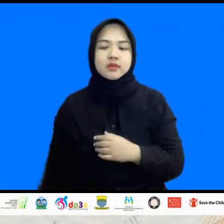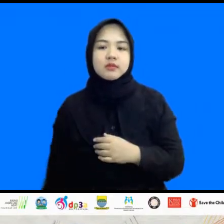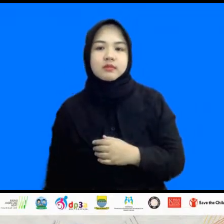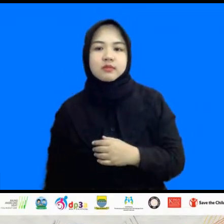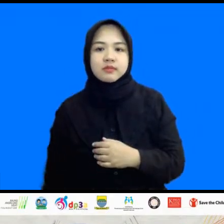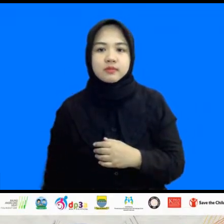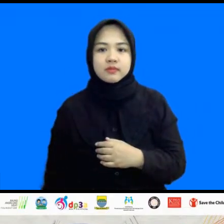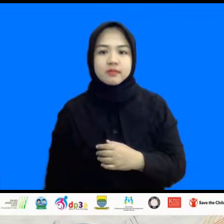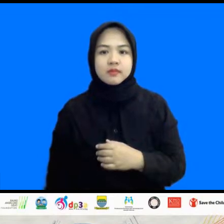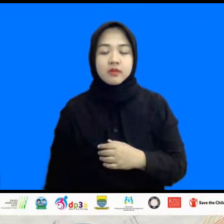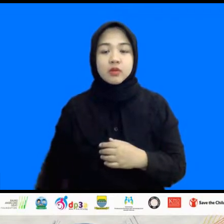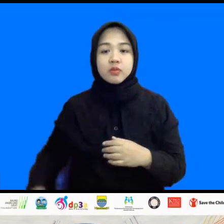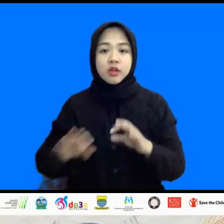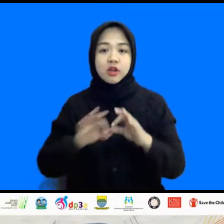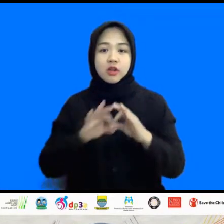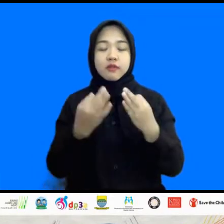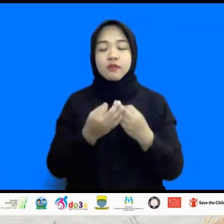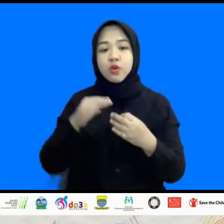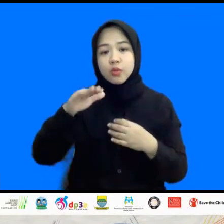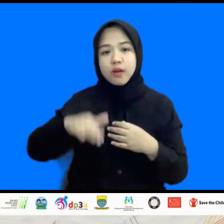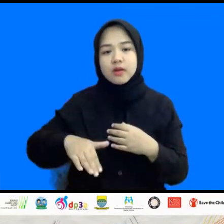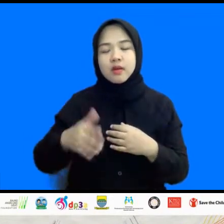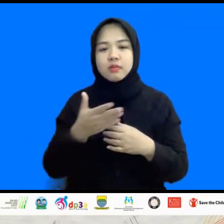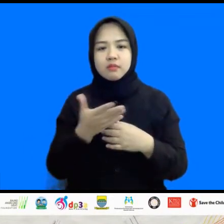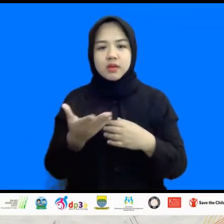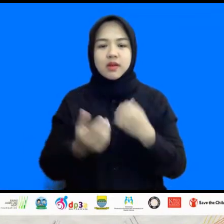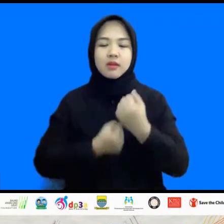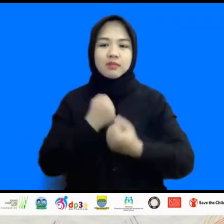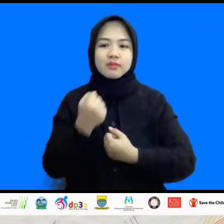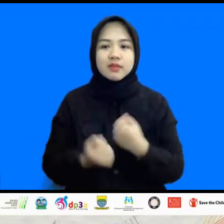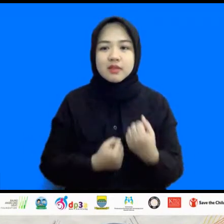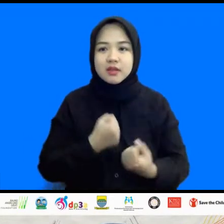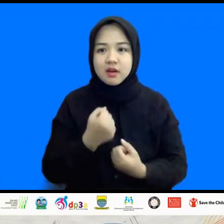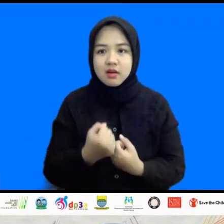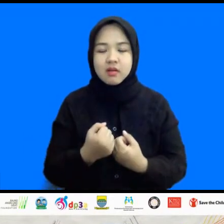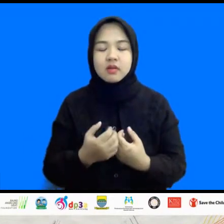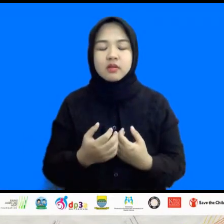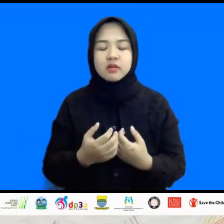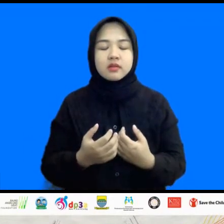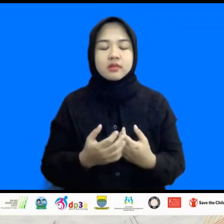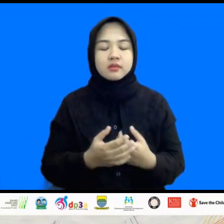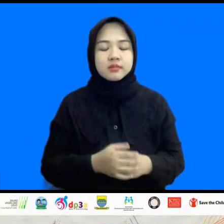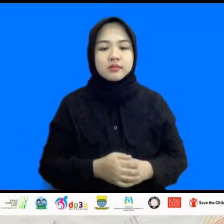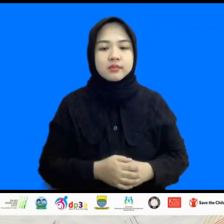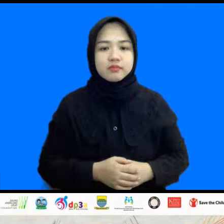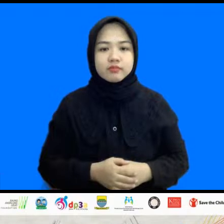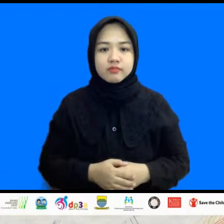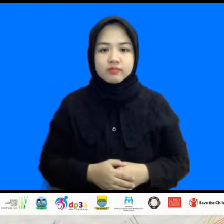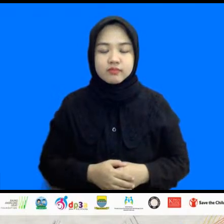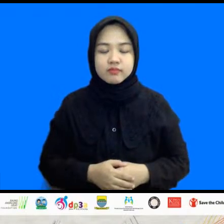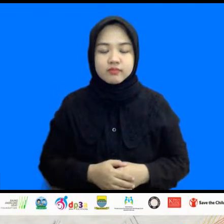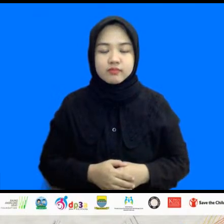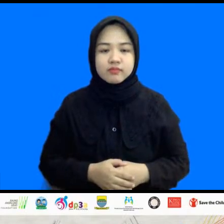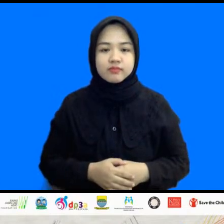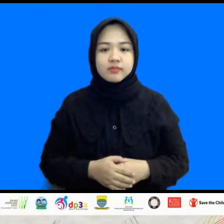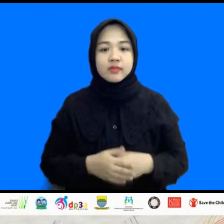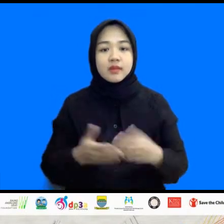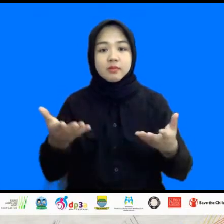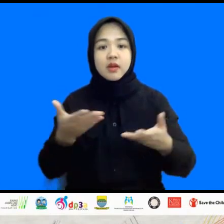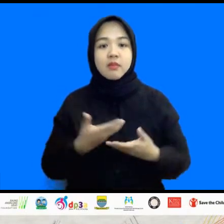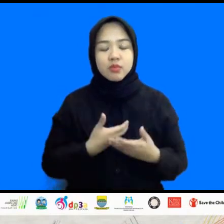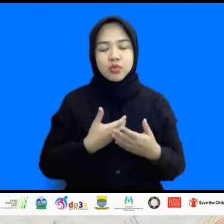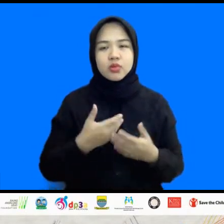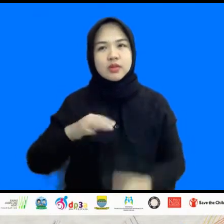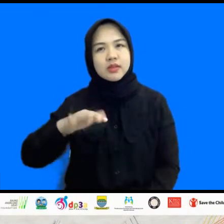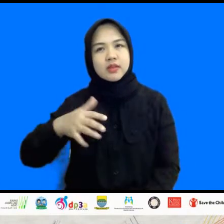dari forum anak mereka bergerak apa ya menampung dari